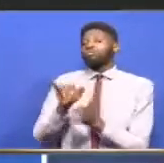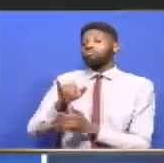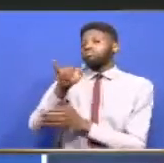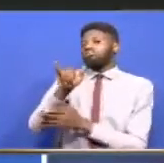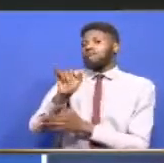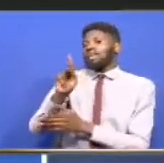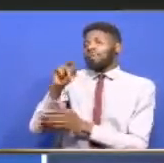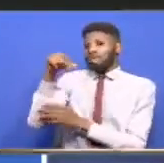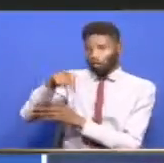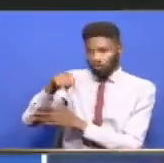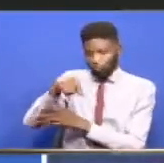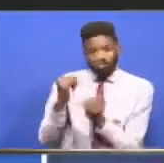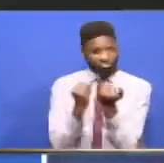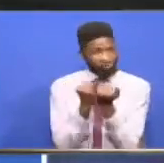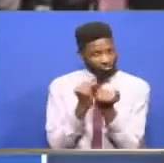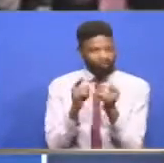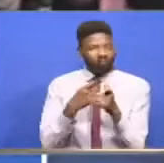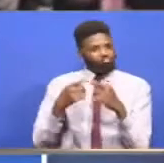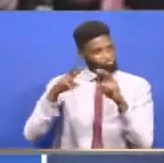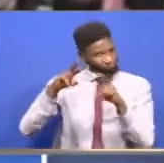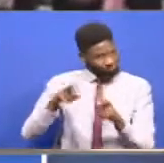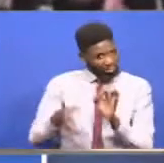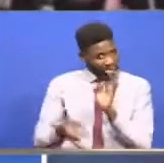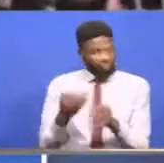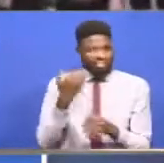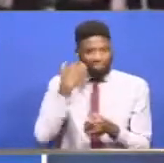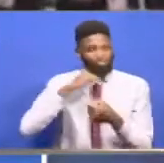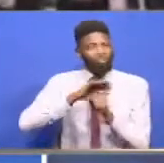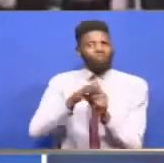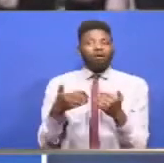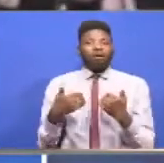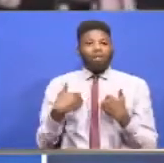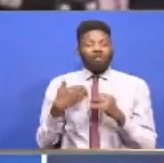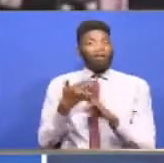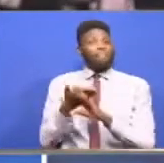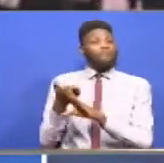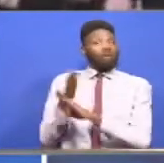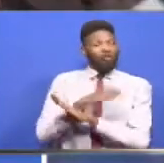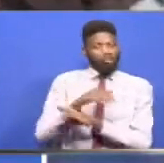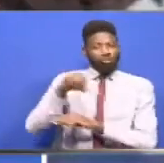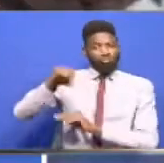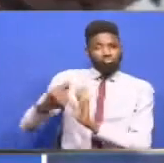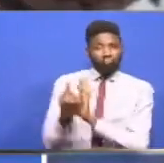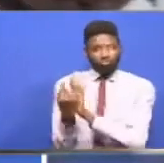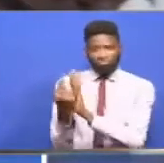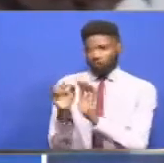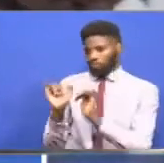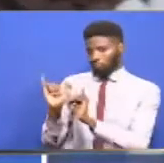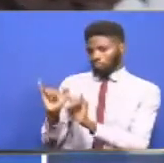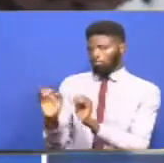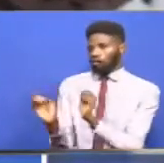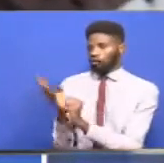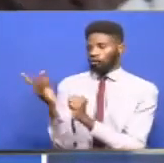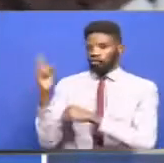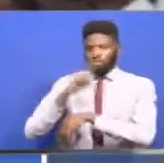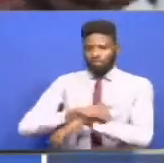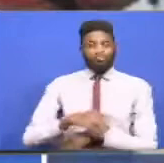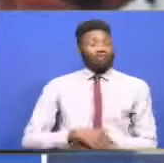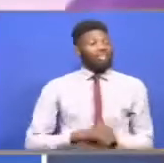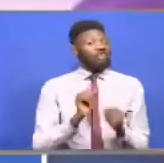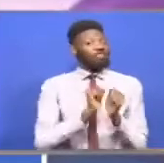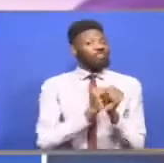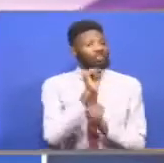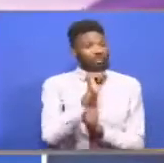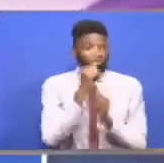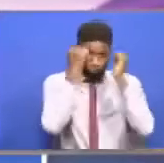Jumamosi na kufanyiwa uchunguzi dhidi ya ugonjwa wa COVID-19 kabla ya kuwekwa karantini kwa siku 14. Wanafunzi 15 kati